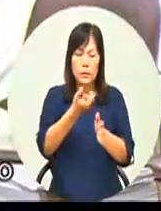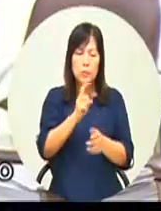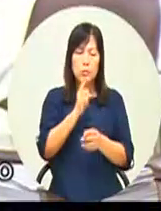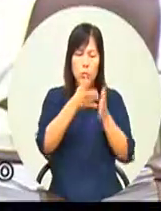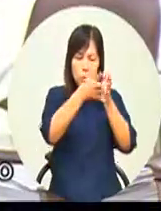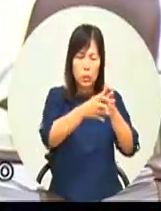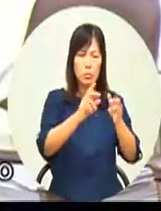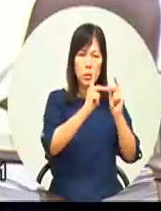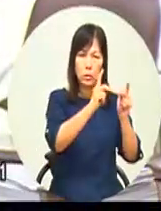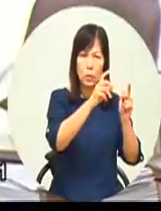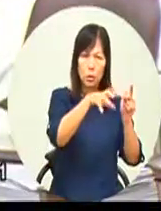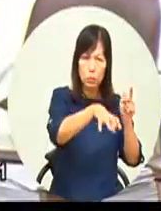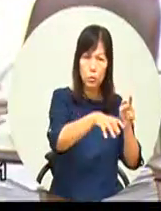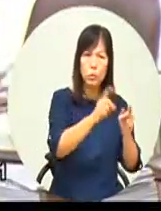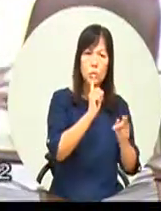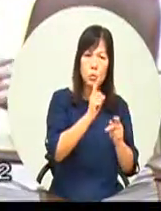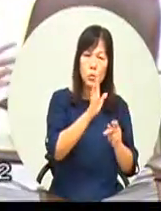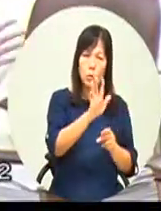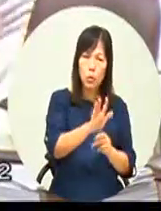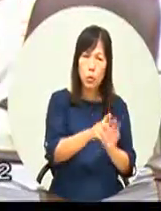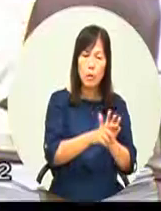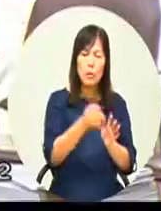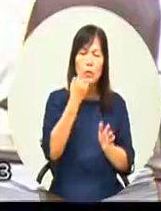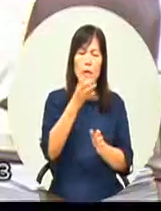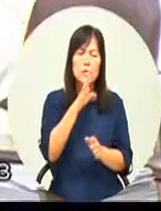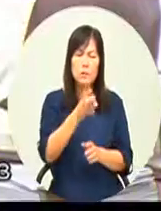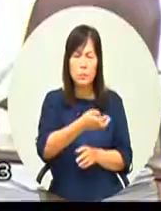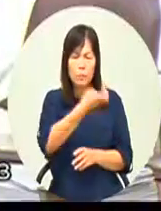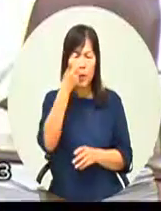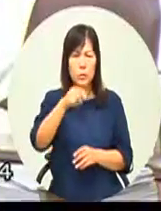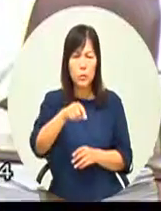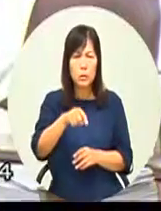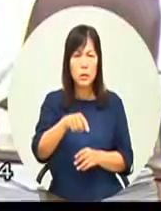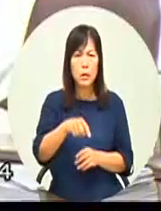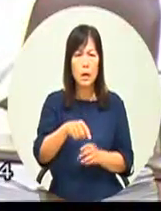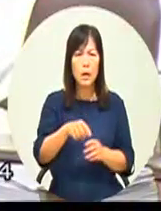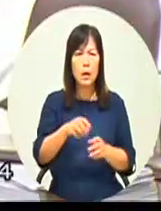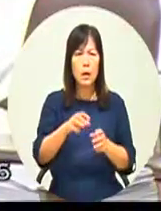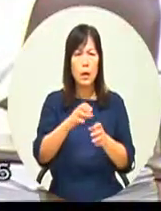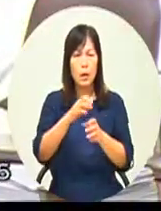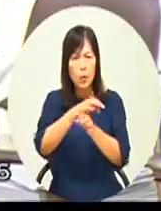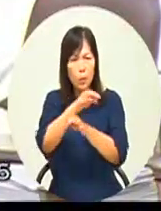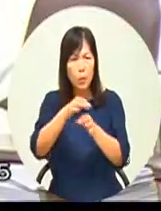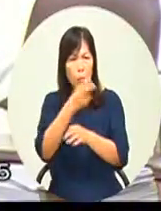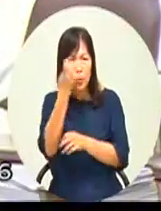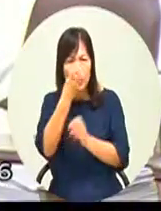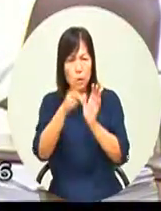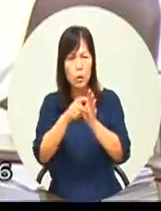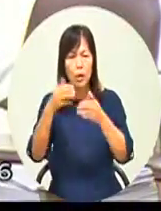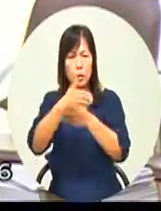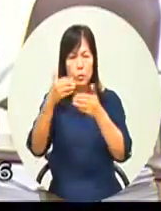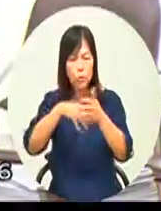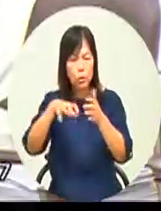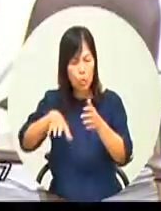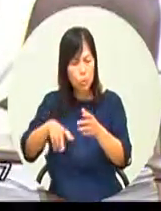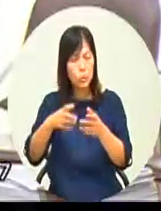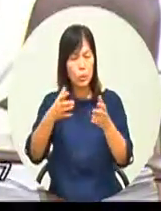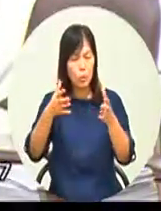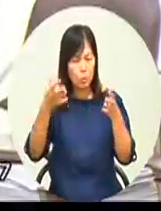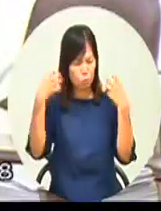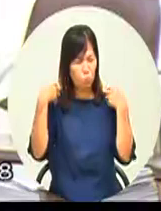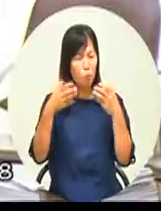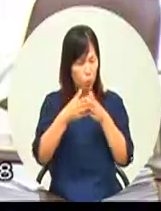对捷运局来讲，可是我发现这个营运监督的管理也是交通局也是要有